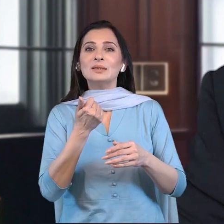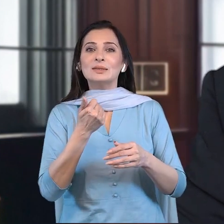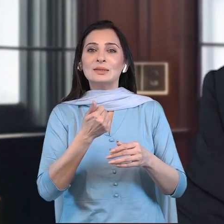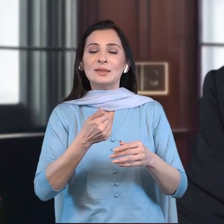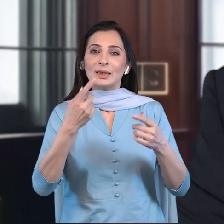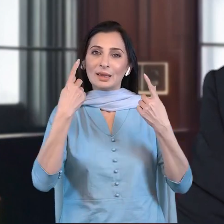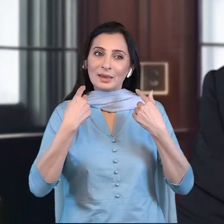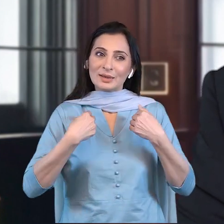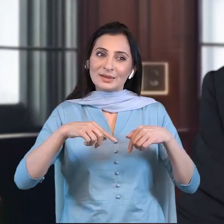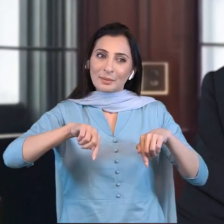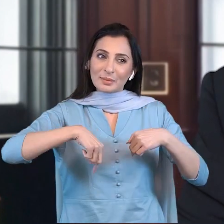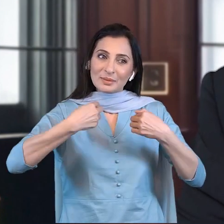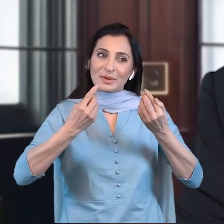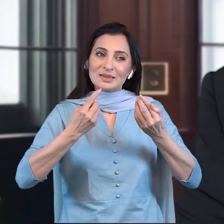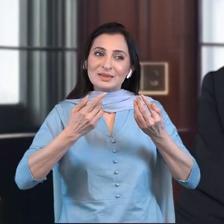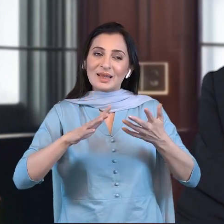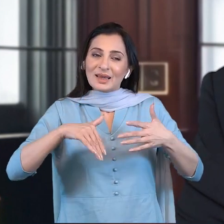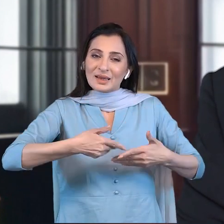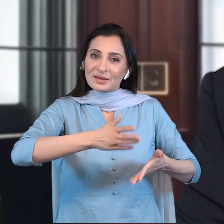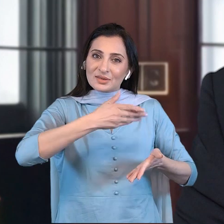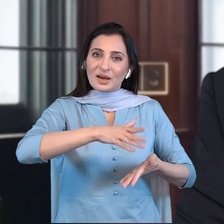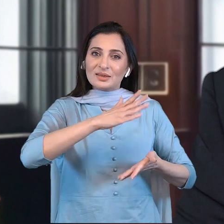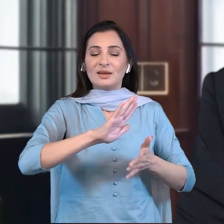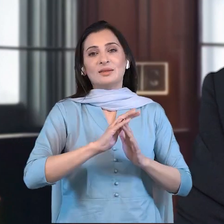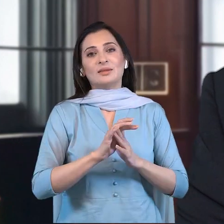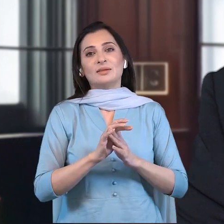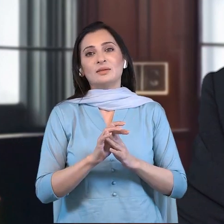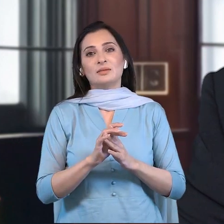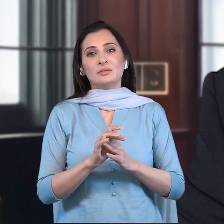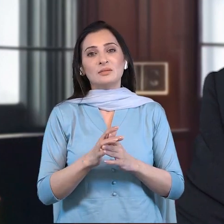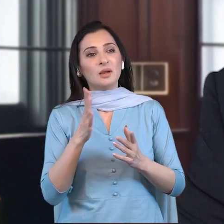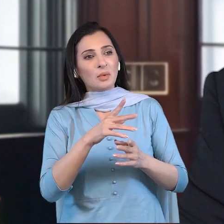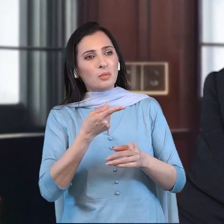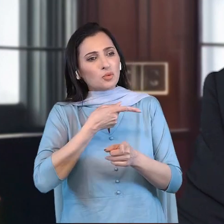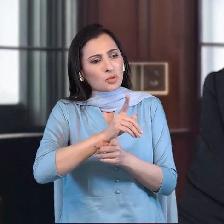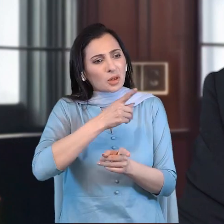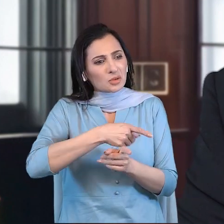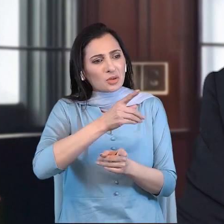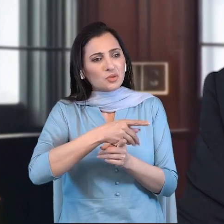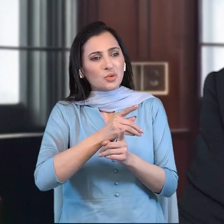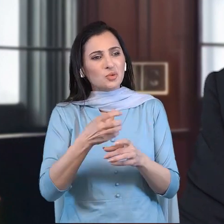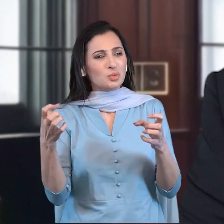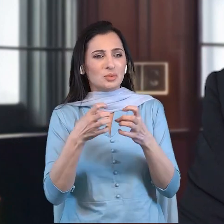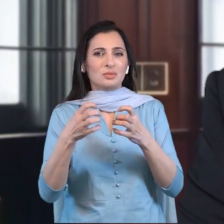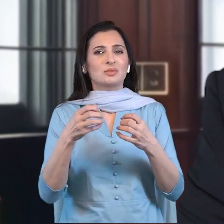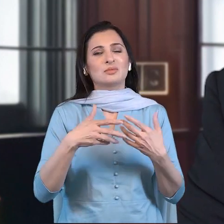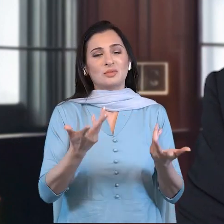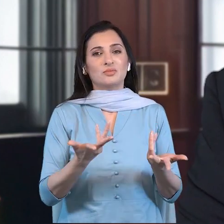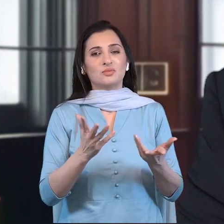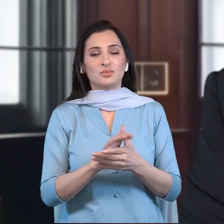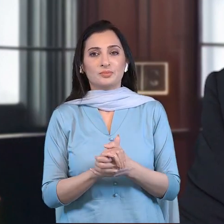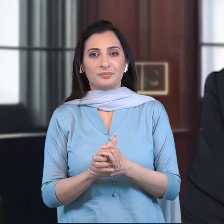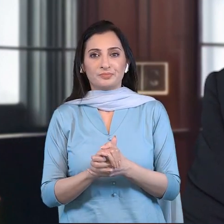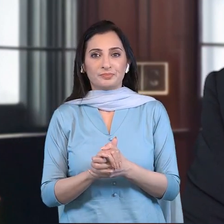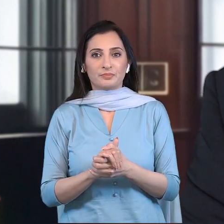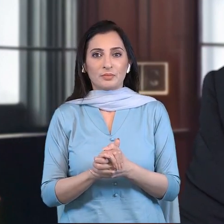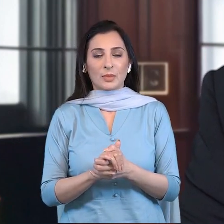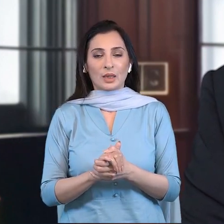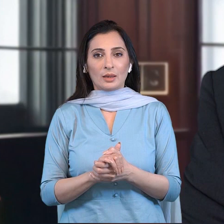ڈسپیوٹس کے اور بھی ارائز ہیں کہ ہمیں اب صبر کا بھی مادہ ختم ہو گیا ہے، پیشنس جو ہے نا بالکل ختم ہو